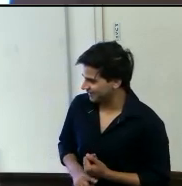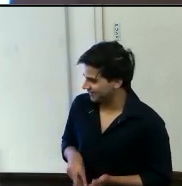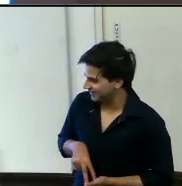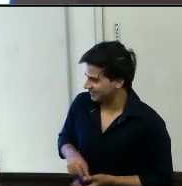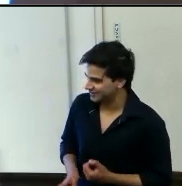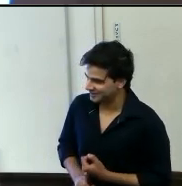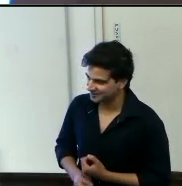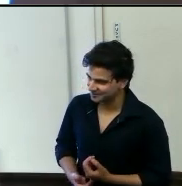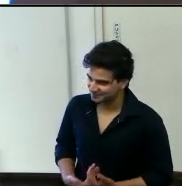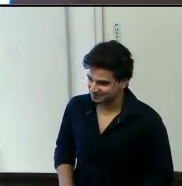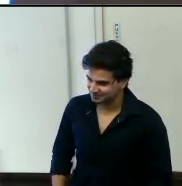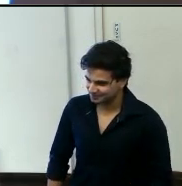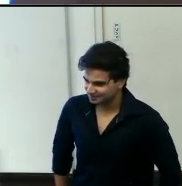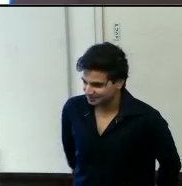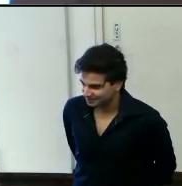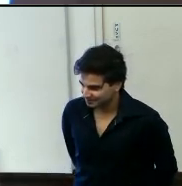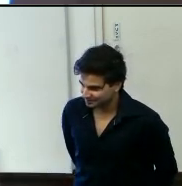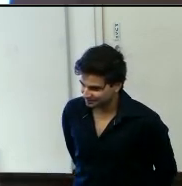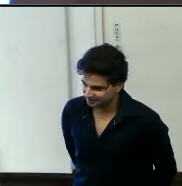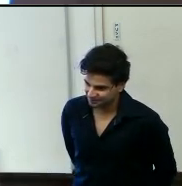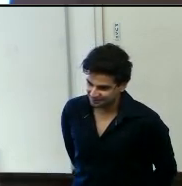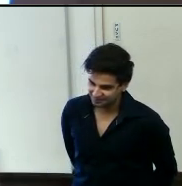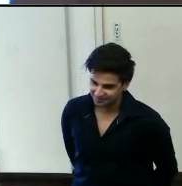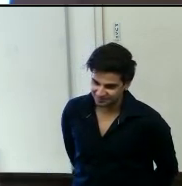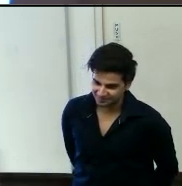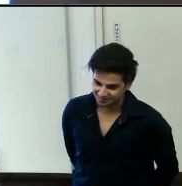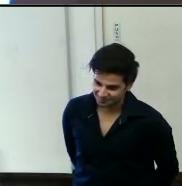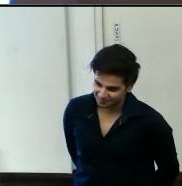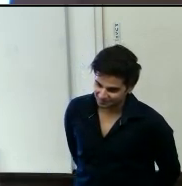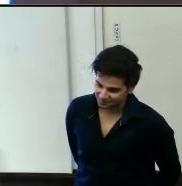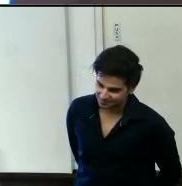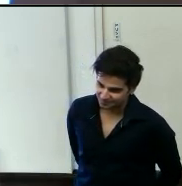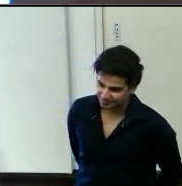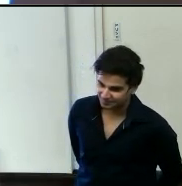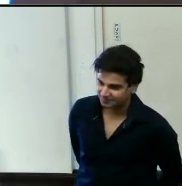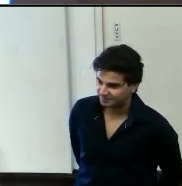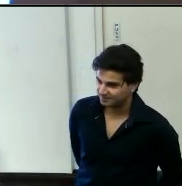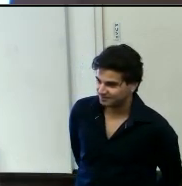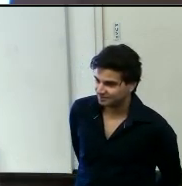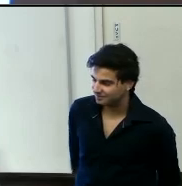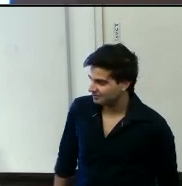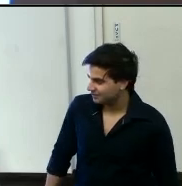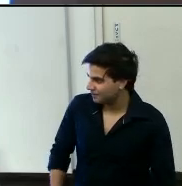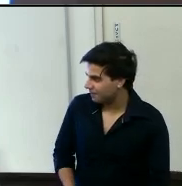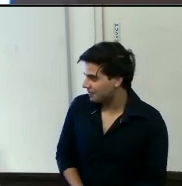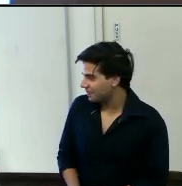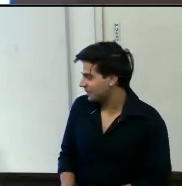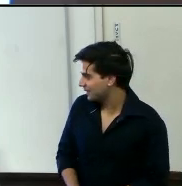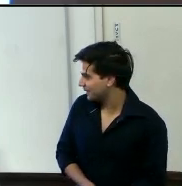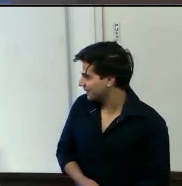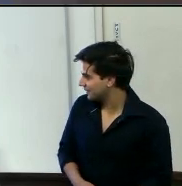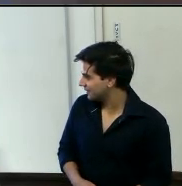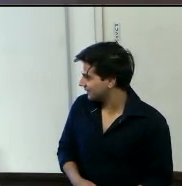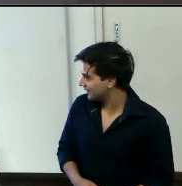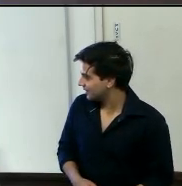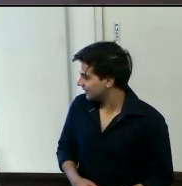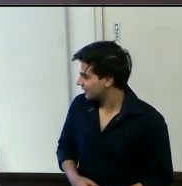ಬರ್ತಾ ಇರುತ್ತೆ, ಅದಕ್ಕೆ ಸೇರ್ಕೋತಾ ಇರುತ್ತೆ ಹೊರತು ಇರೋದು ಹೋಗೋದಿಲ್ಲ. ಇಟ್ ಮೈಟ್ ಟೇಕ್ ಎ ಡಿಫ್ರೆಂಟ್ ಫಾರ್ಮ್,